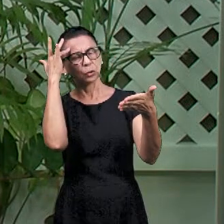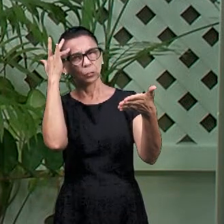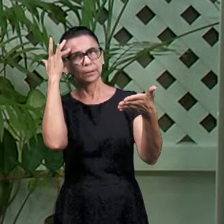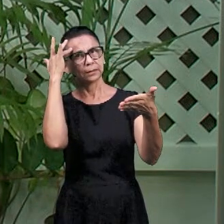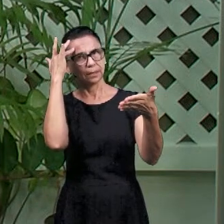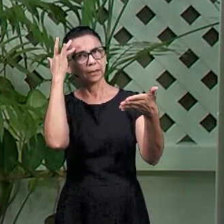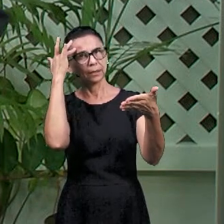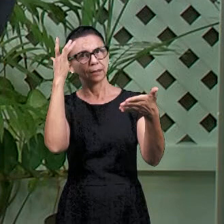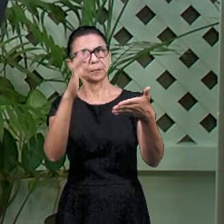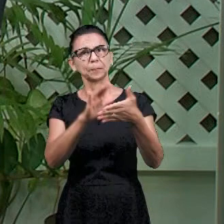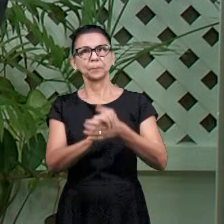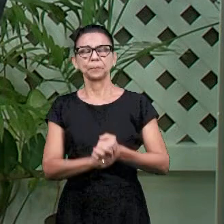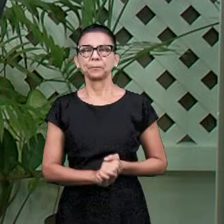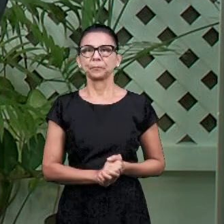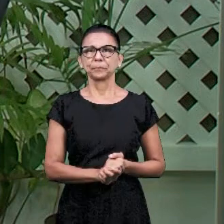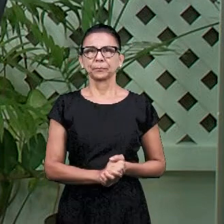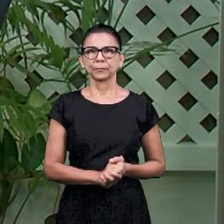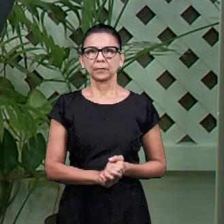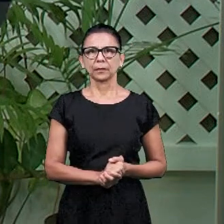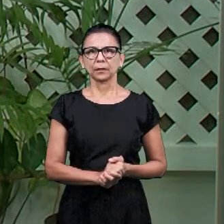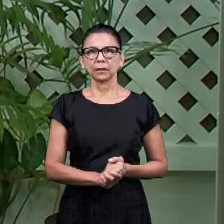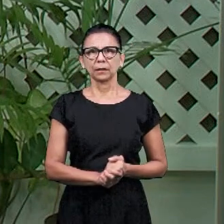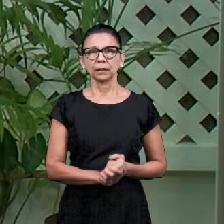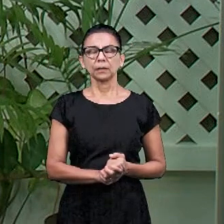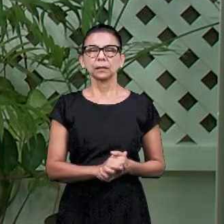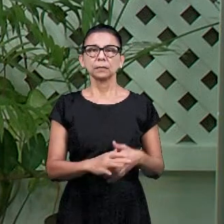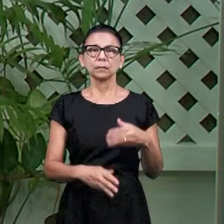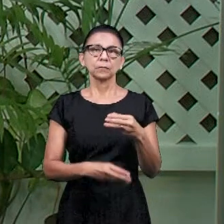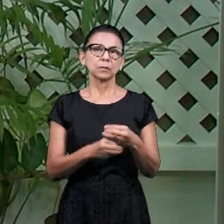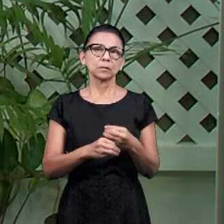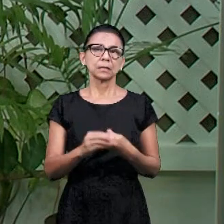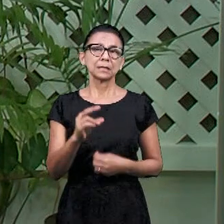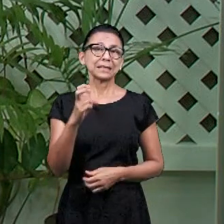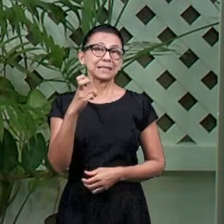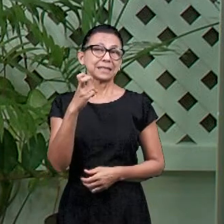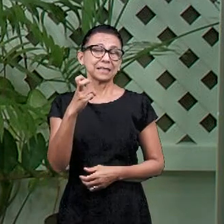participants, nous avons fait un résumé, nous avons mis ici